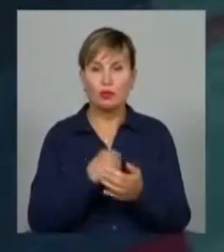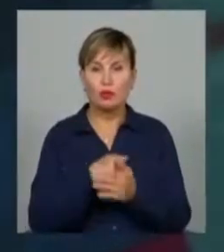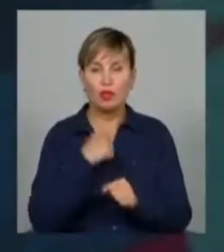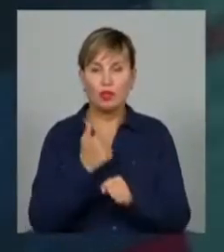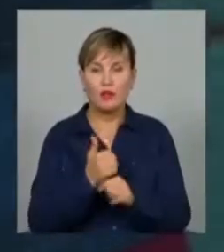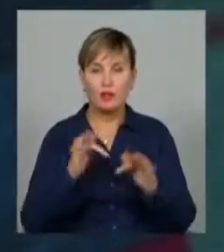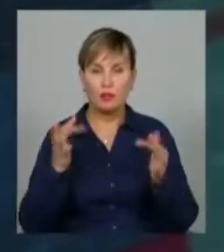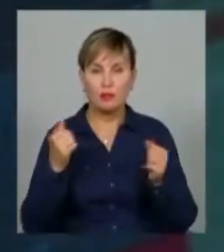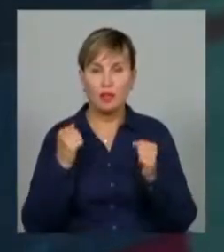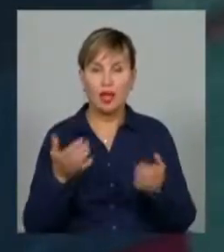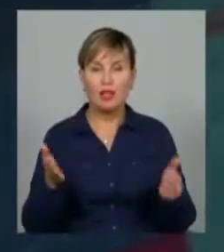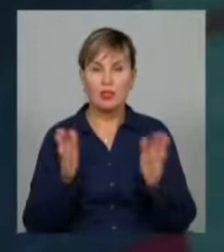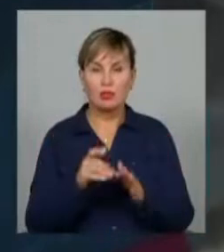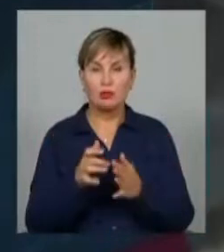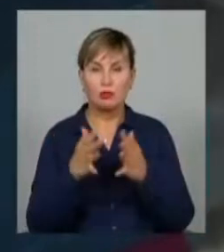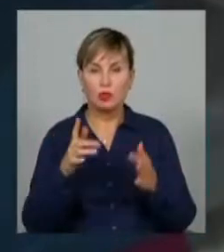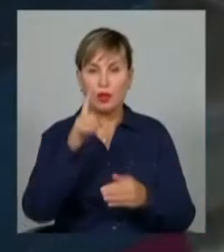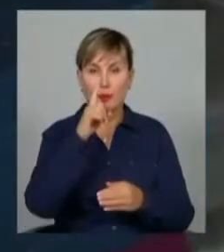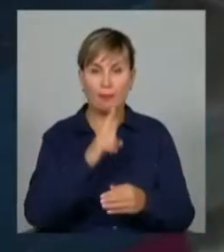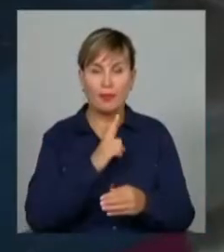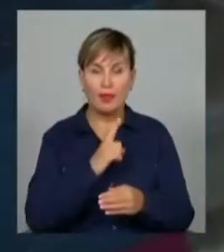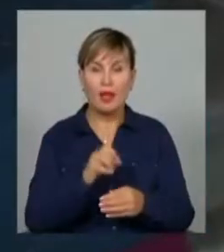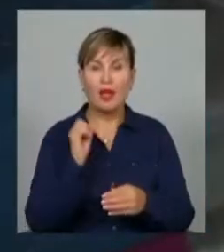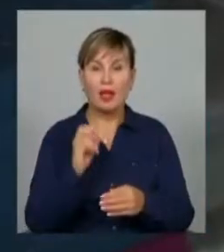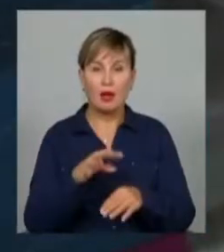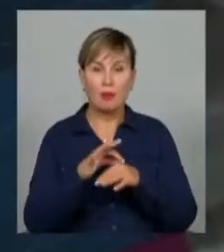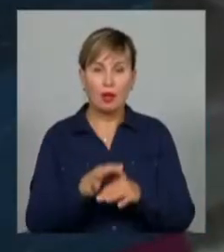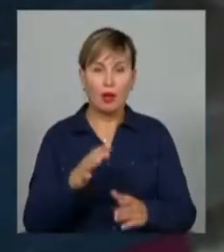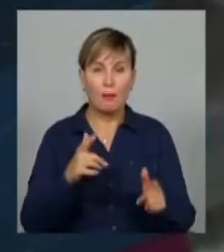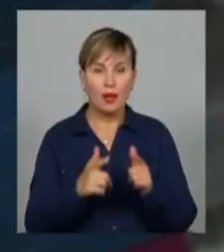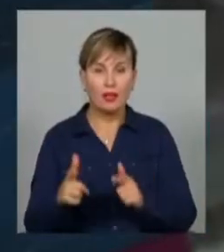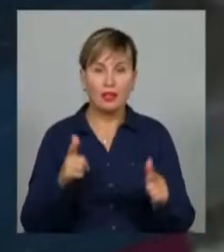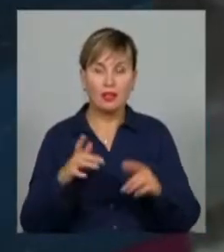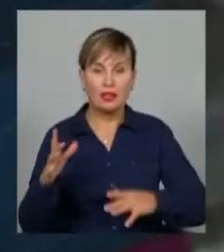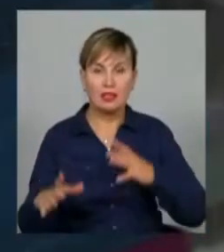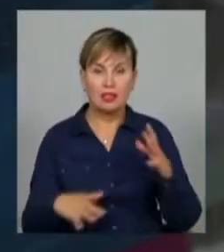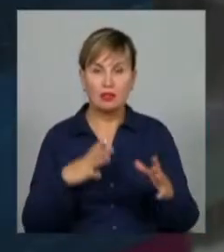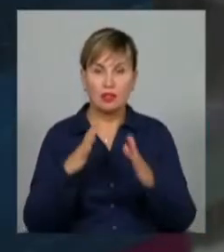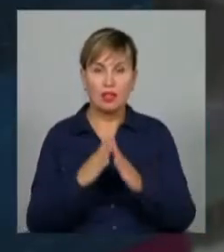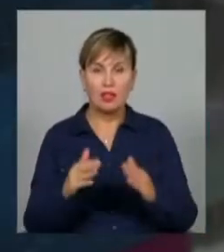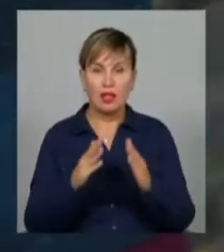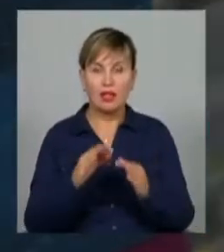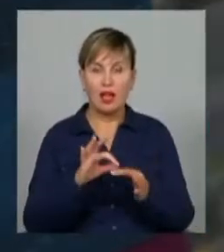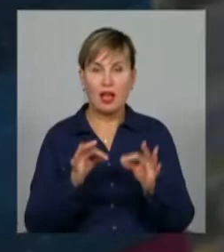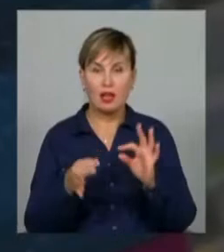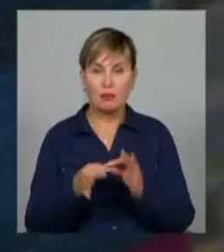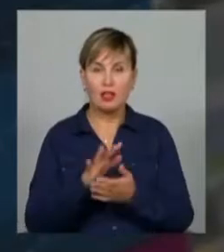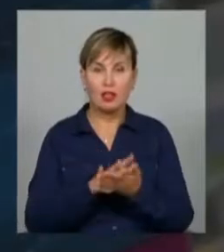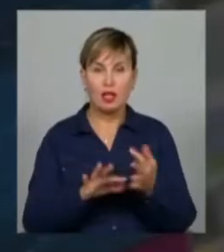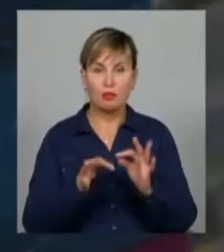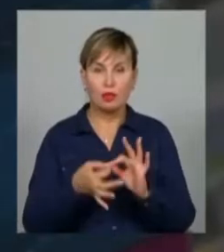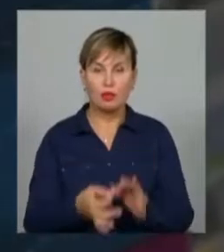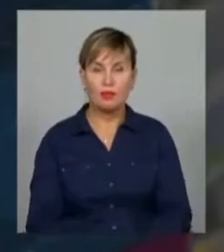спортивного события планеты осталось чуть больше месяца. О том, как проходит подготовка в тренировочном лагере олимпийцев, в репортаже